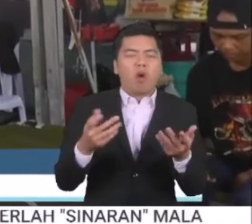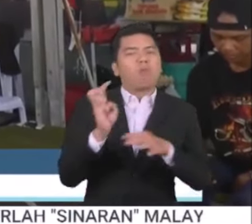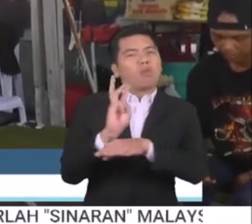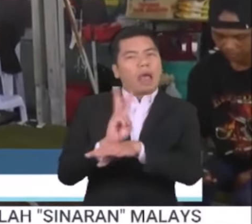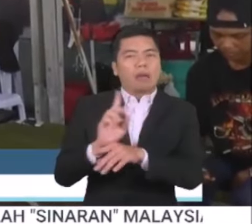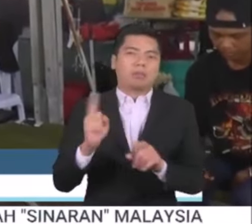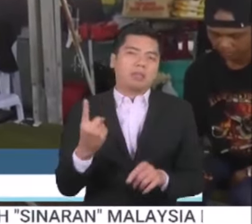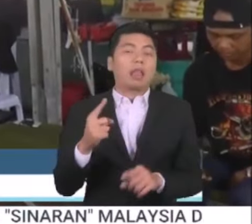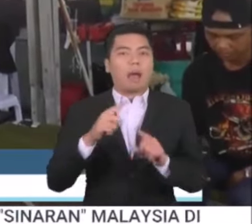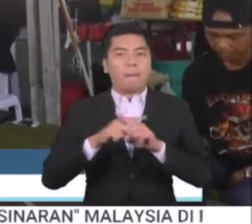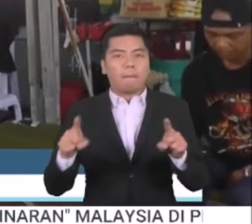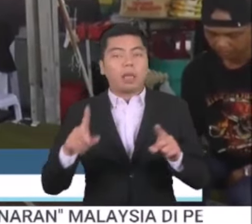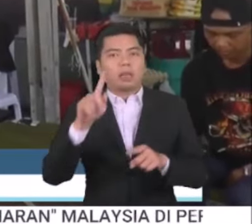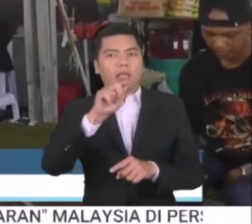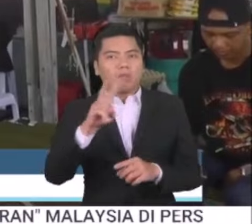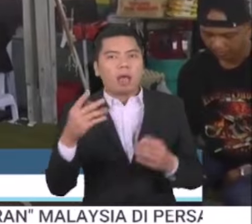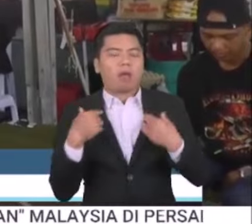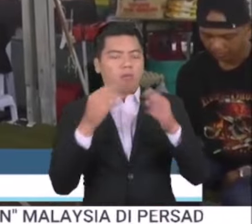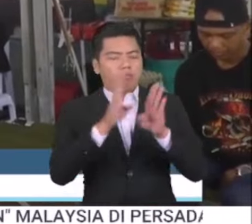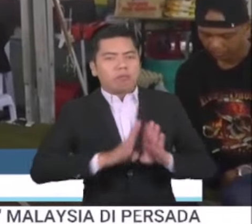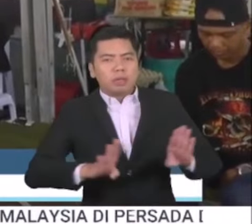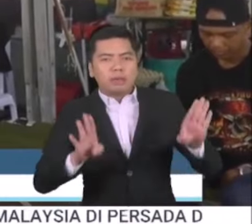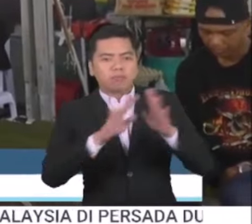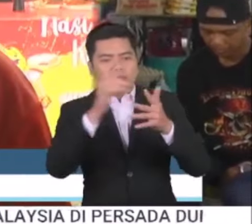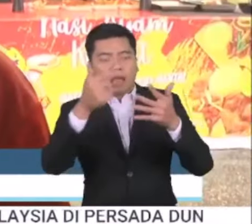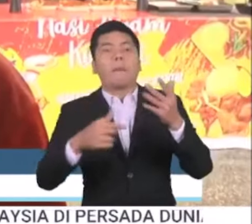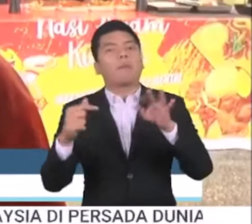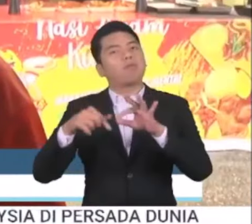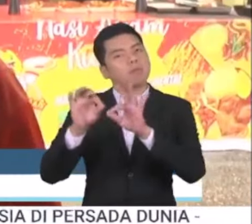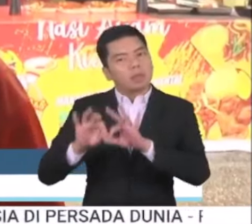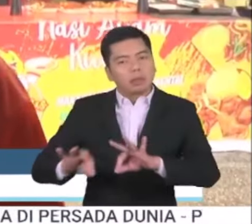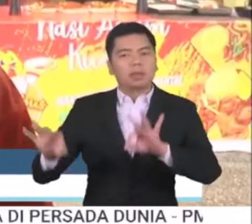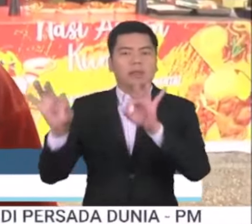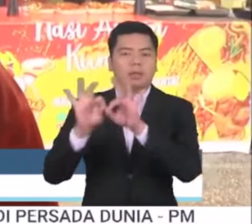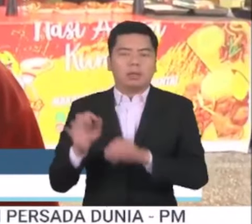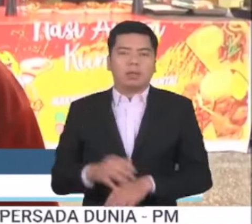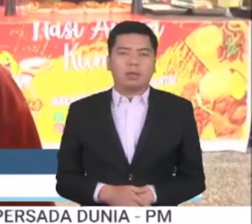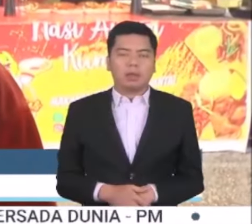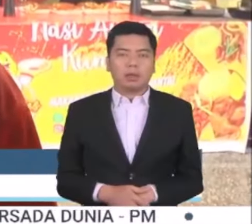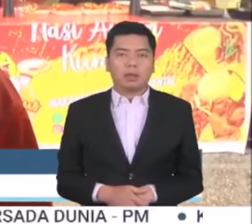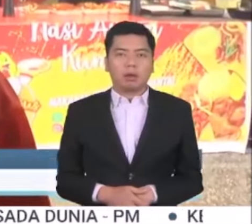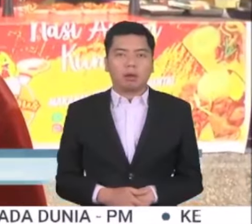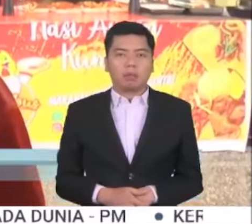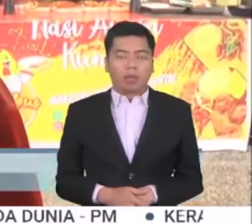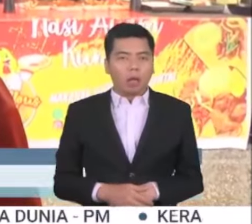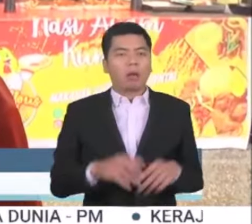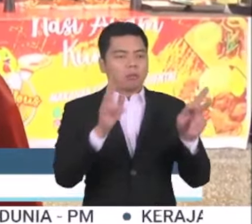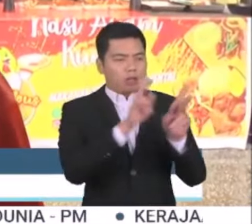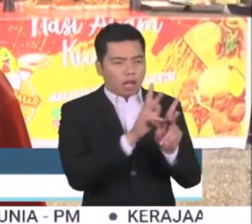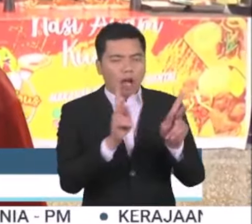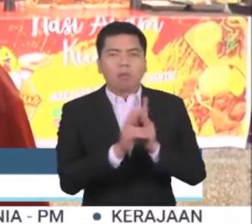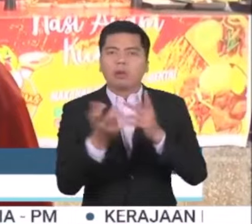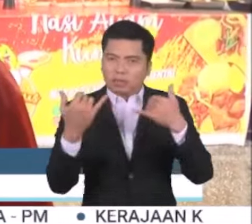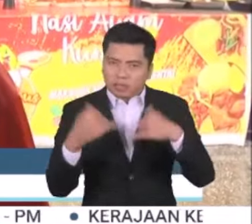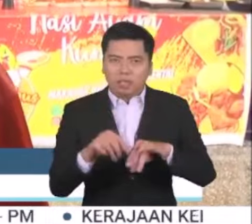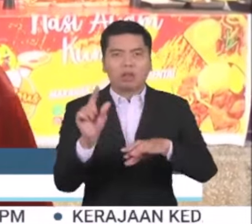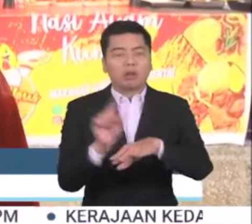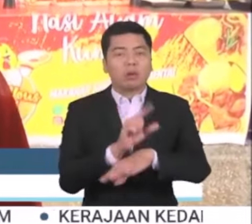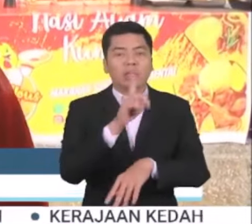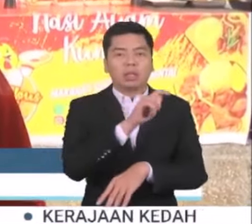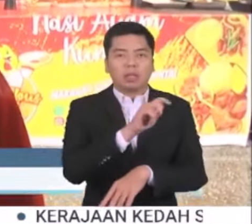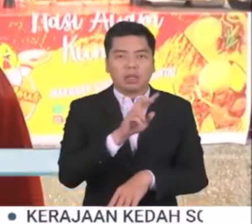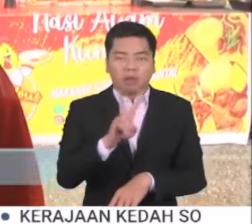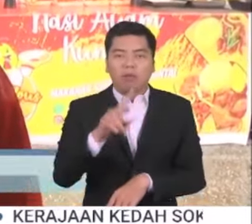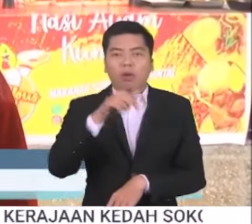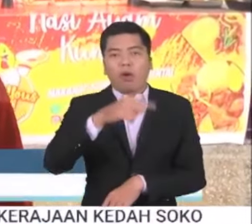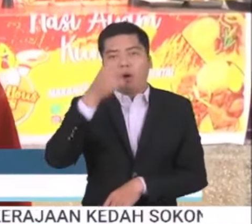berita, pasal ada berita semasa semua, so jadi pentinglah. Di kampung-kampung masih ramai lagi beberapa yang mengamalkan TV itu